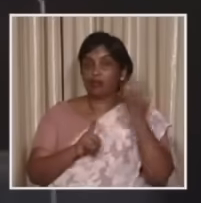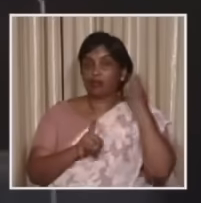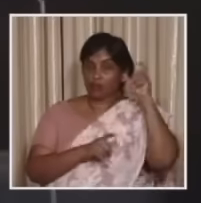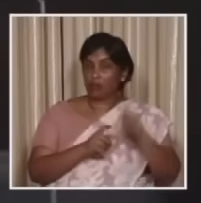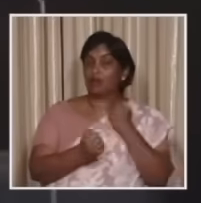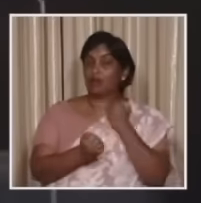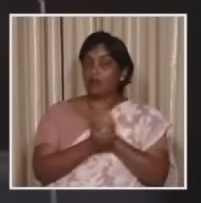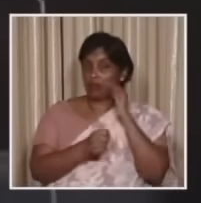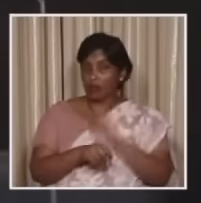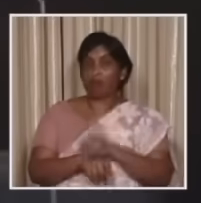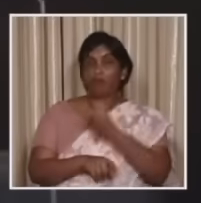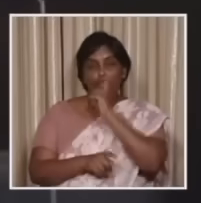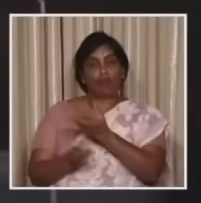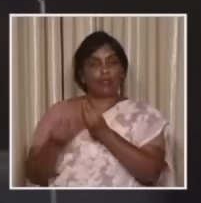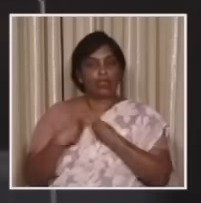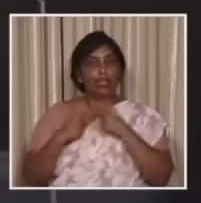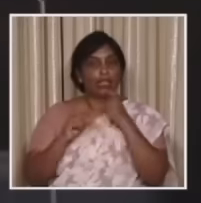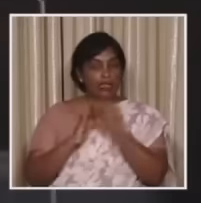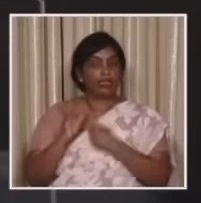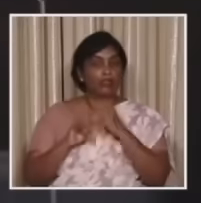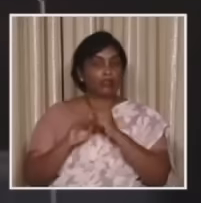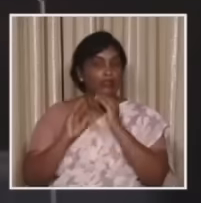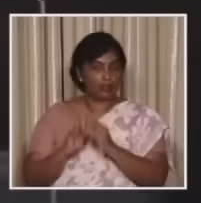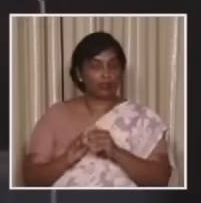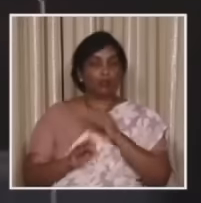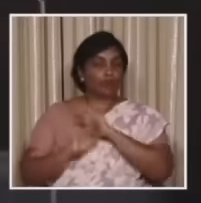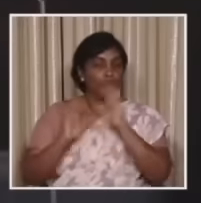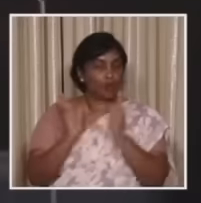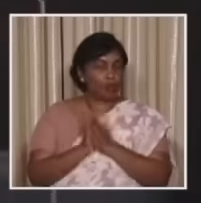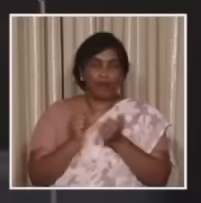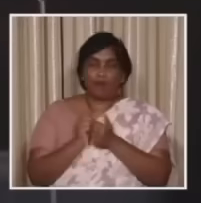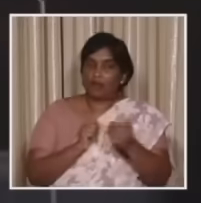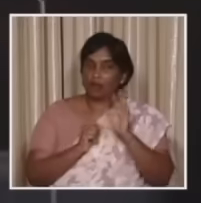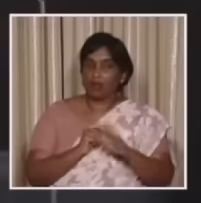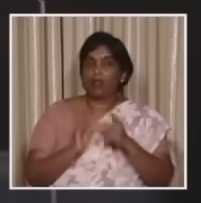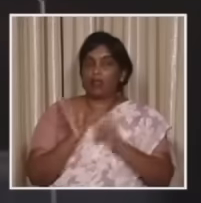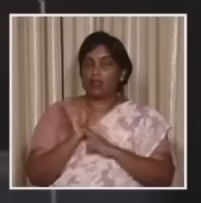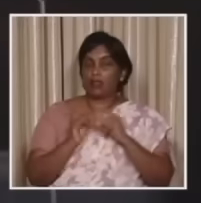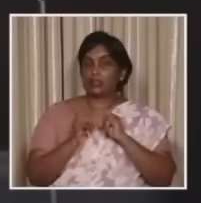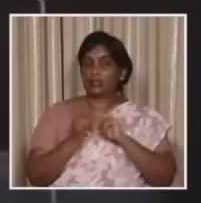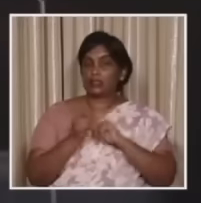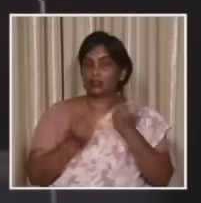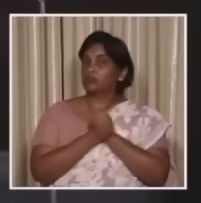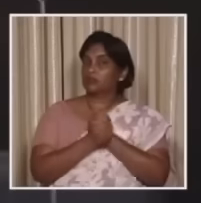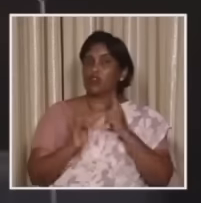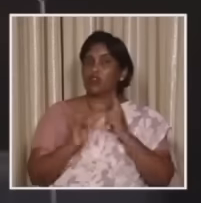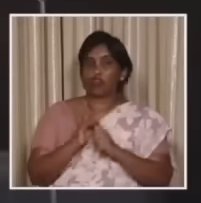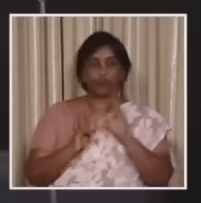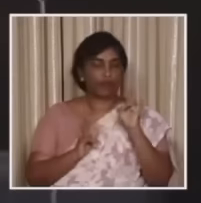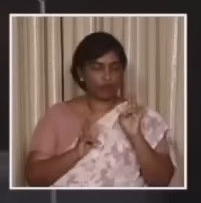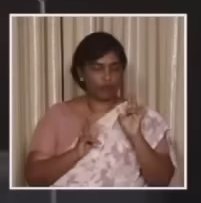ගන්න අවසර දෙන්න කියලා නීතිපති දෙපාර්තමේන්තුවේ. මේ ඔක්කොම තියෙද්දි නාලක සිල්ලා අත්අඩංගුවට ගත්ත ඔක්තෝබර් 25